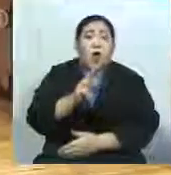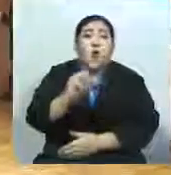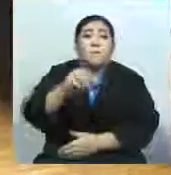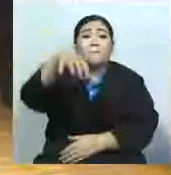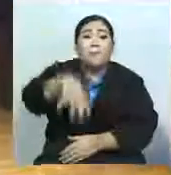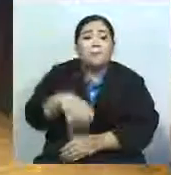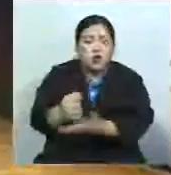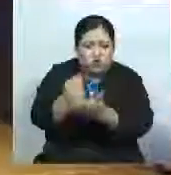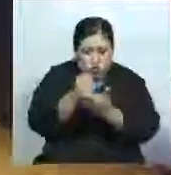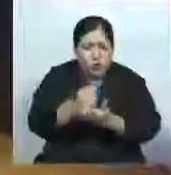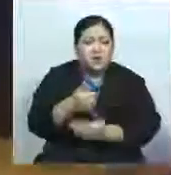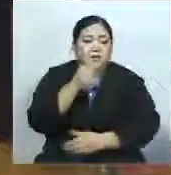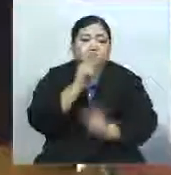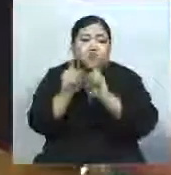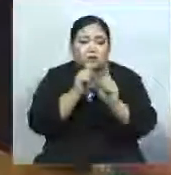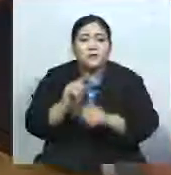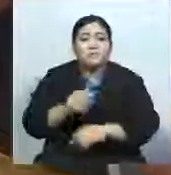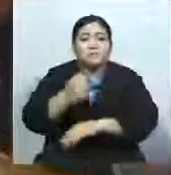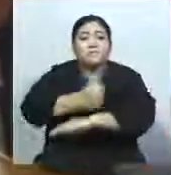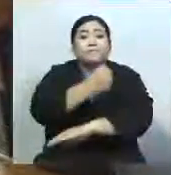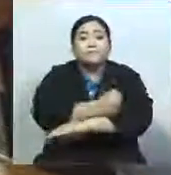ปครับฟังเสียงแรงงานจังหวัดบุรีรัมย์ครับ